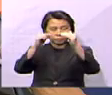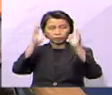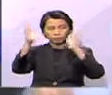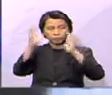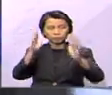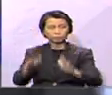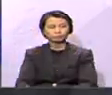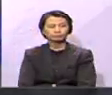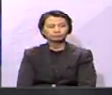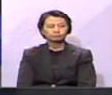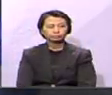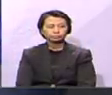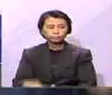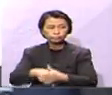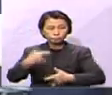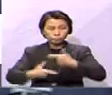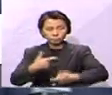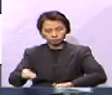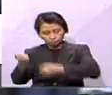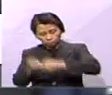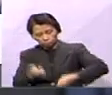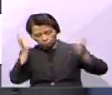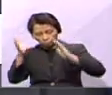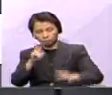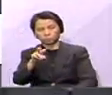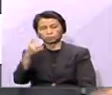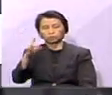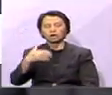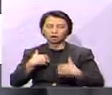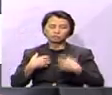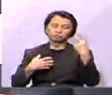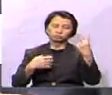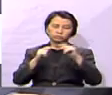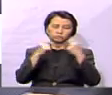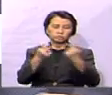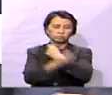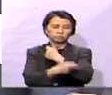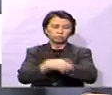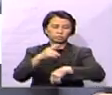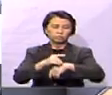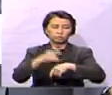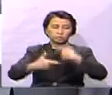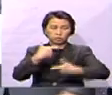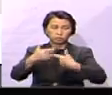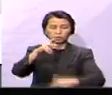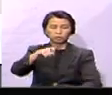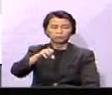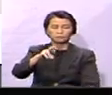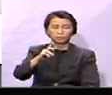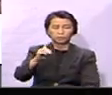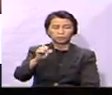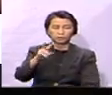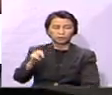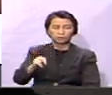Lah. Dalam Liga Hoki Malaysia 2018, hanya ada 2 pasukan negeri bermain di Liga Perdana iaitu Terengganu,